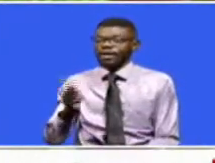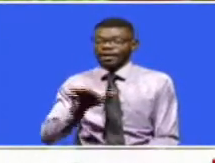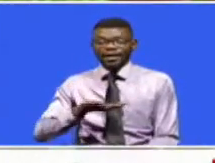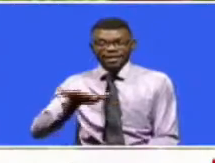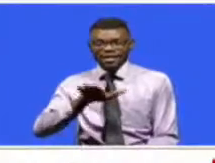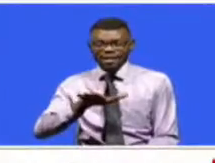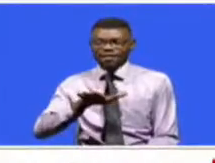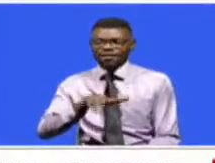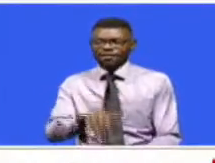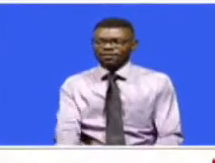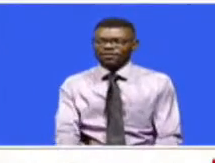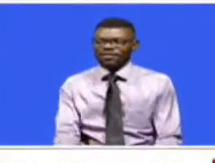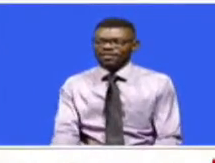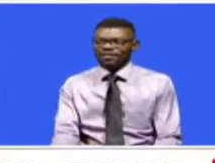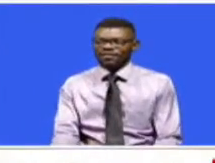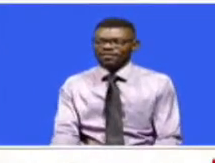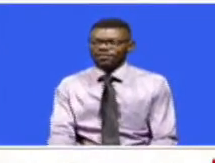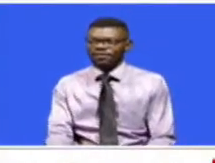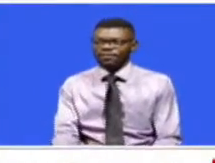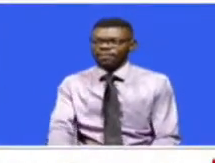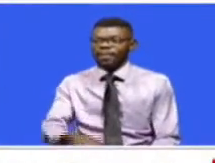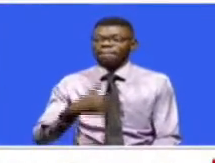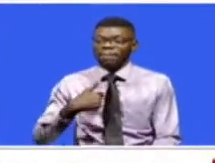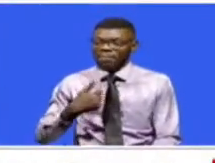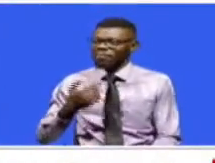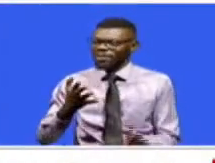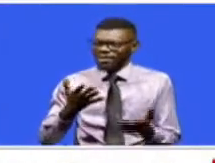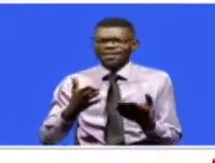region. Nepanda, siyepanda.